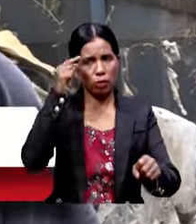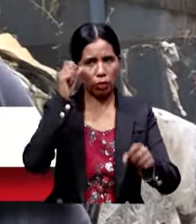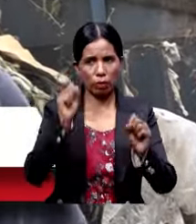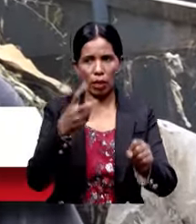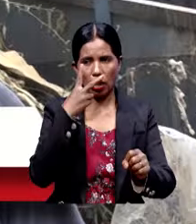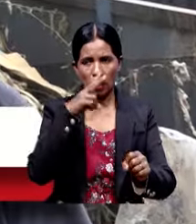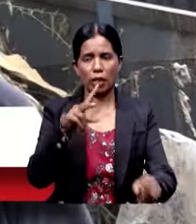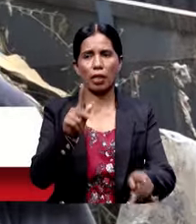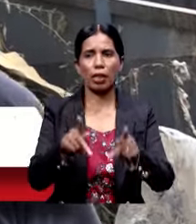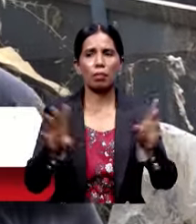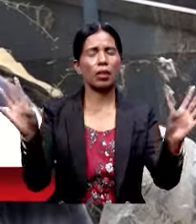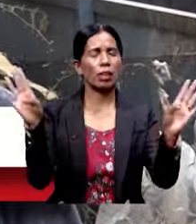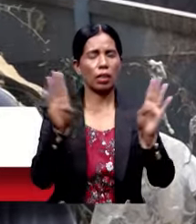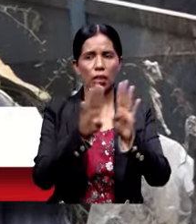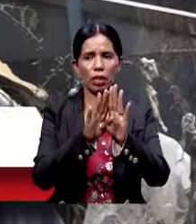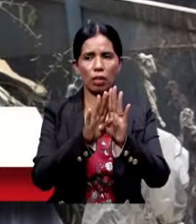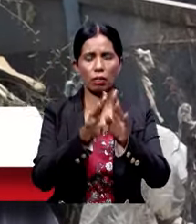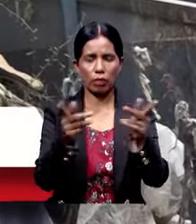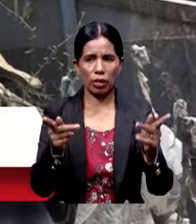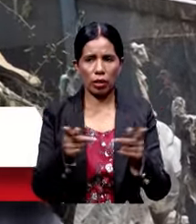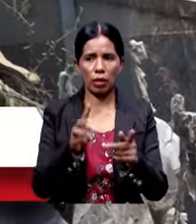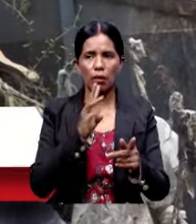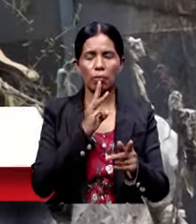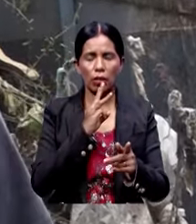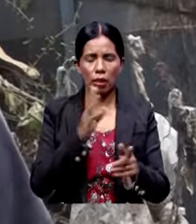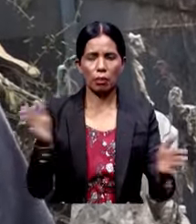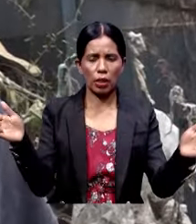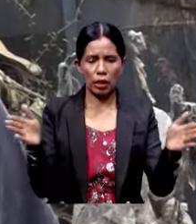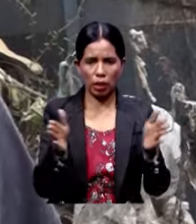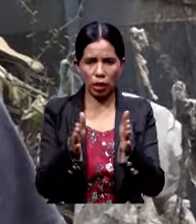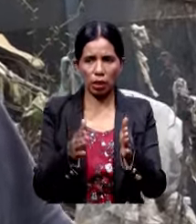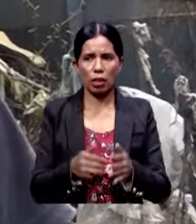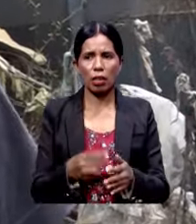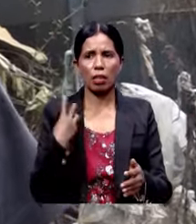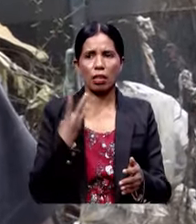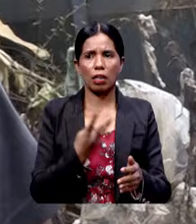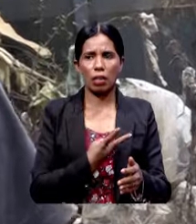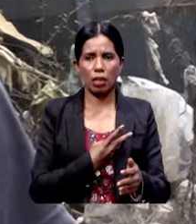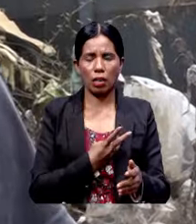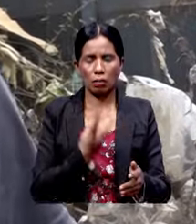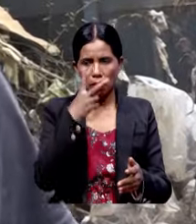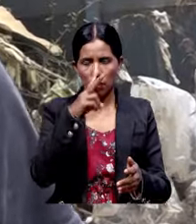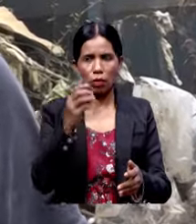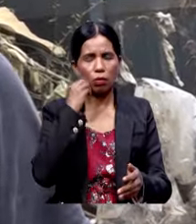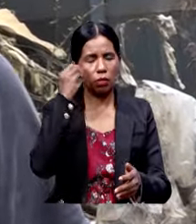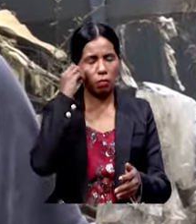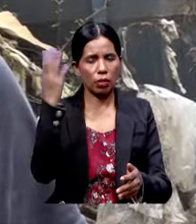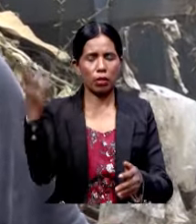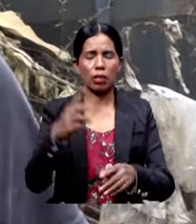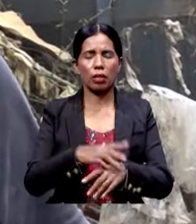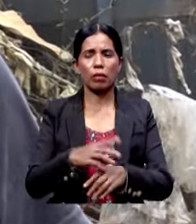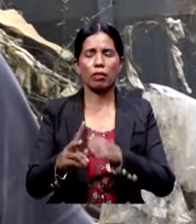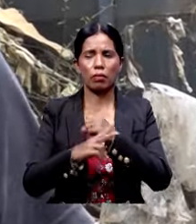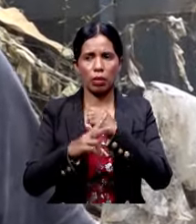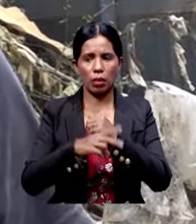yane e mataka nasa fatin ne be bedala ne mataka utuan ne be am lilu am tumba hela karai ne se bitima tamba tinetina